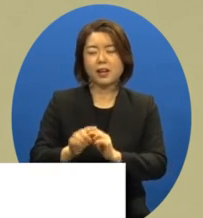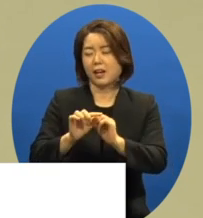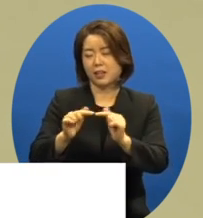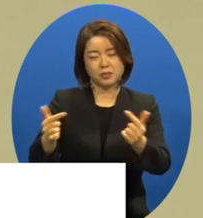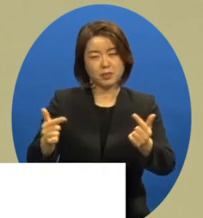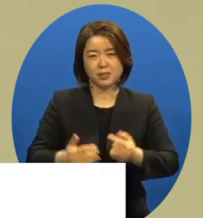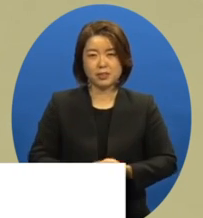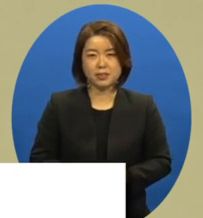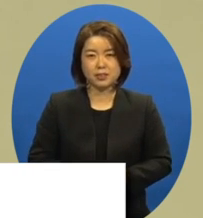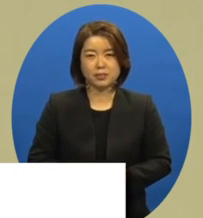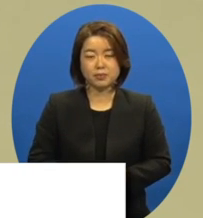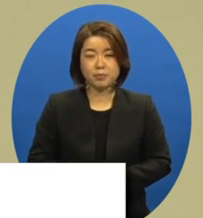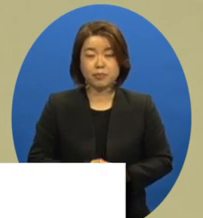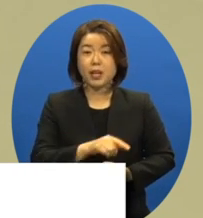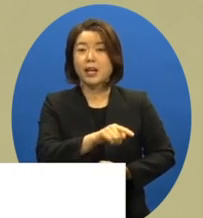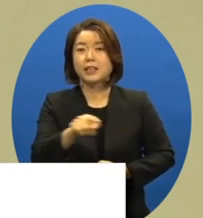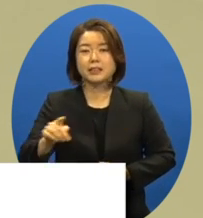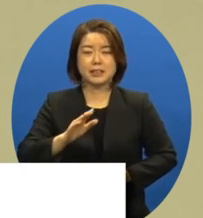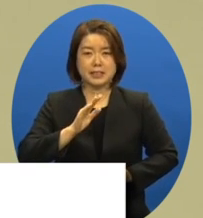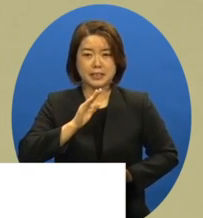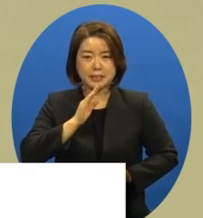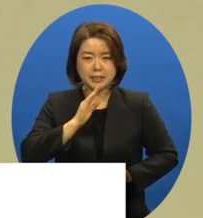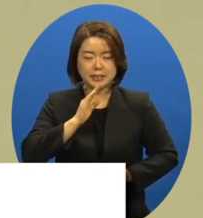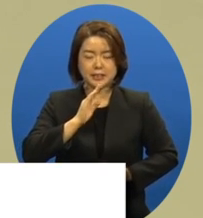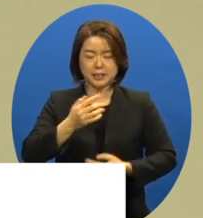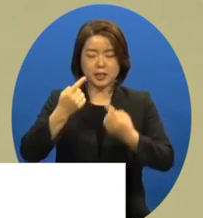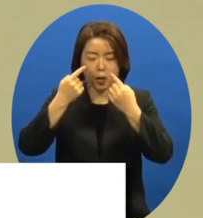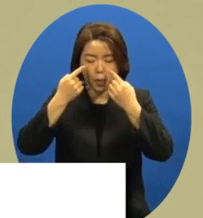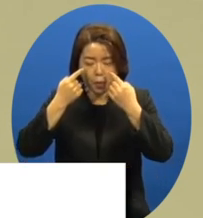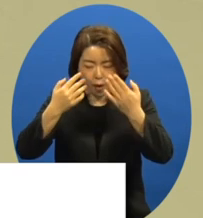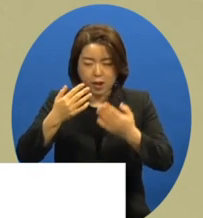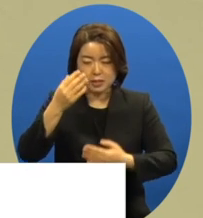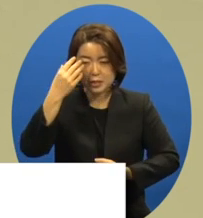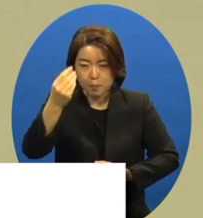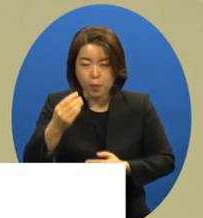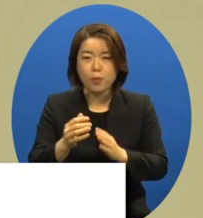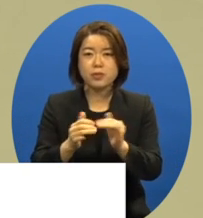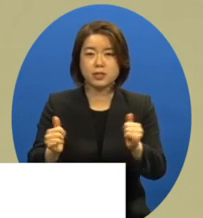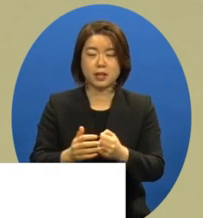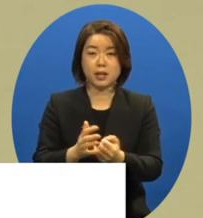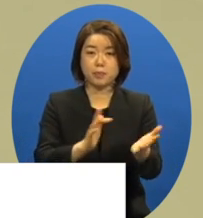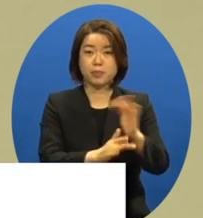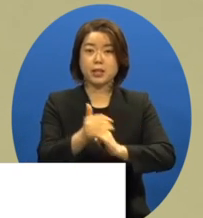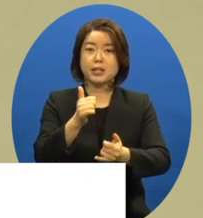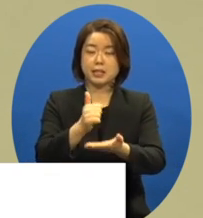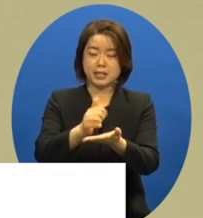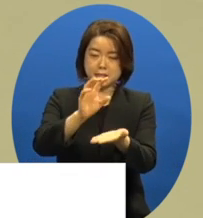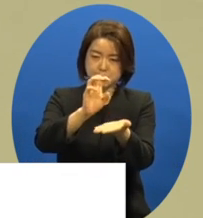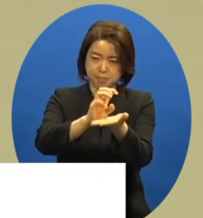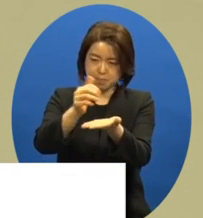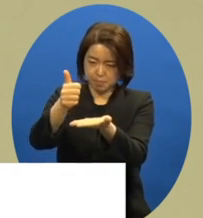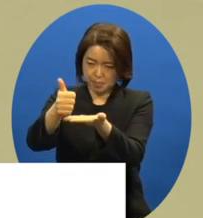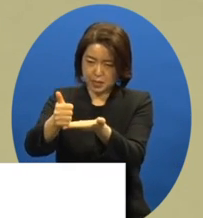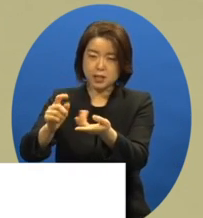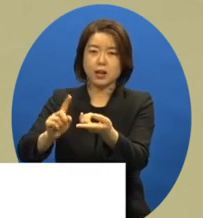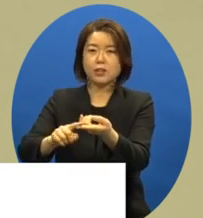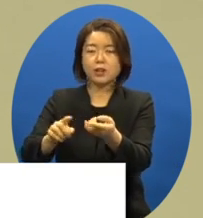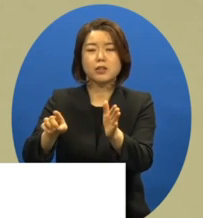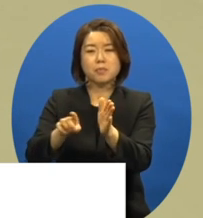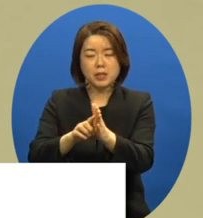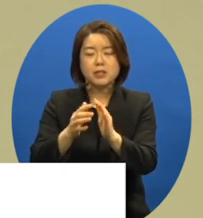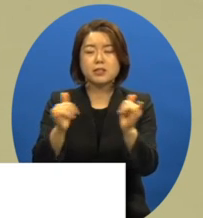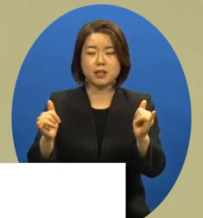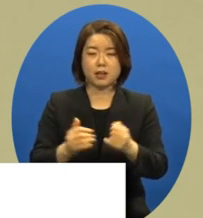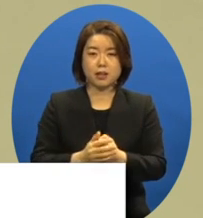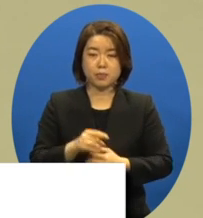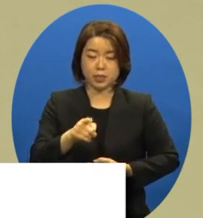아닙니다. 그들은 진짜를 본 사람입니다. 예수님이 메시아라는 사실,